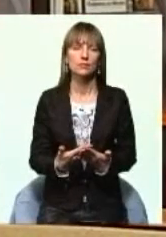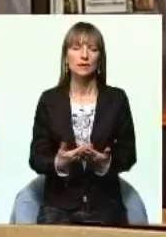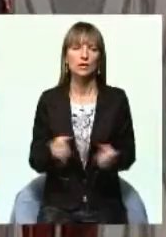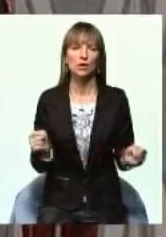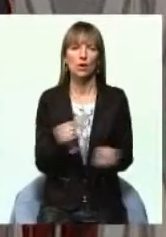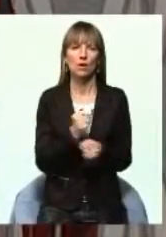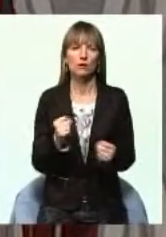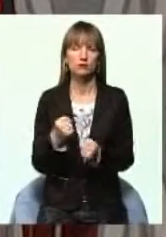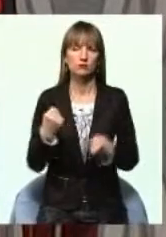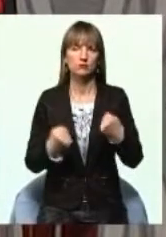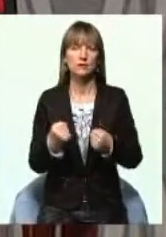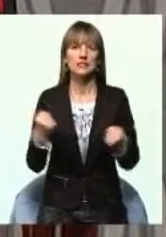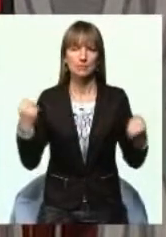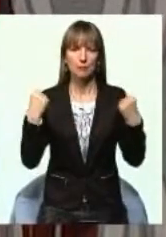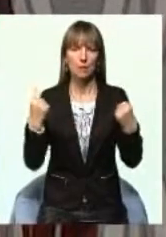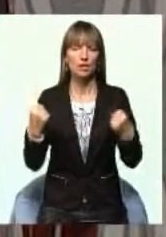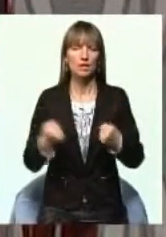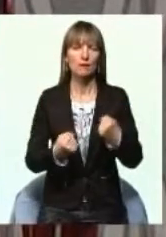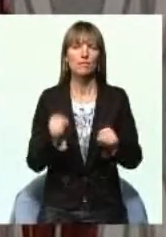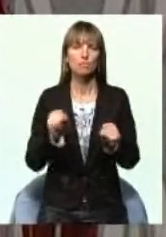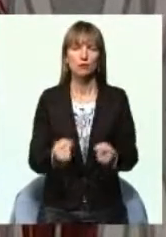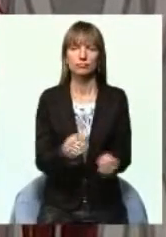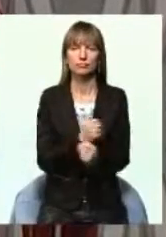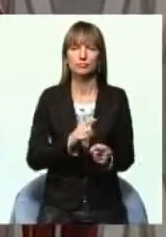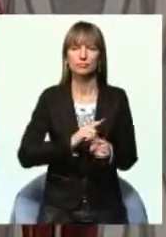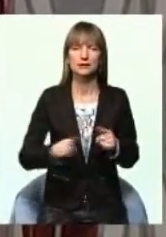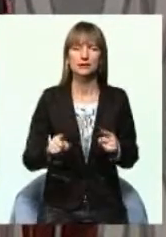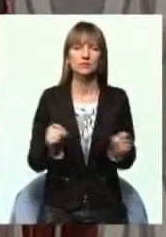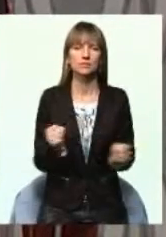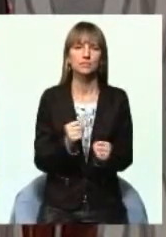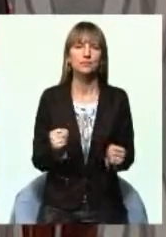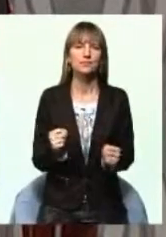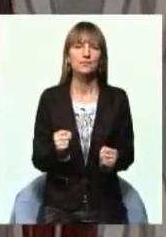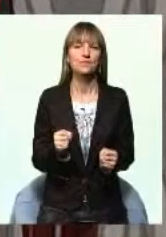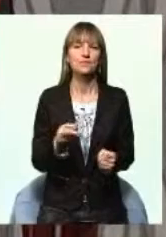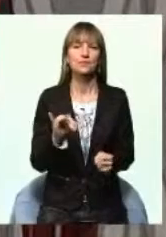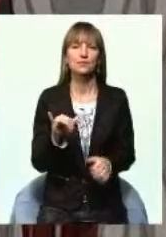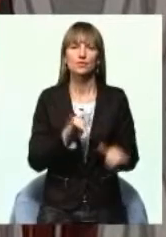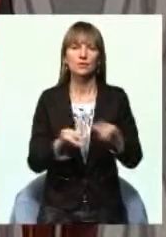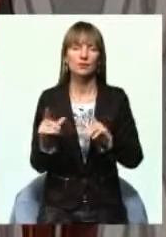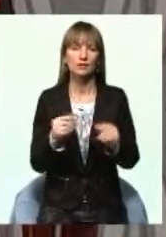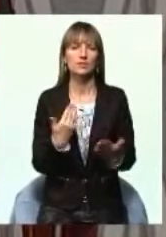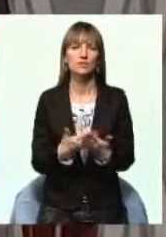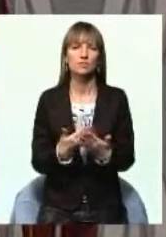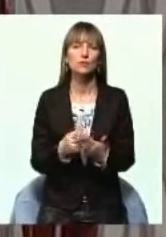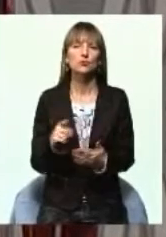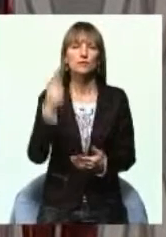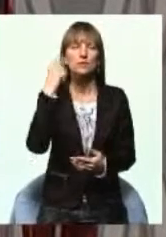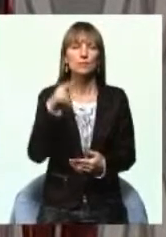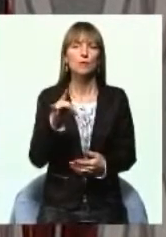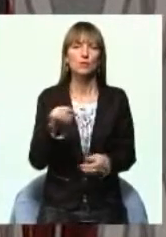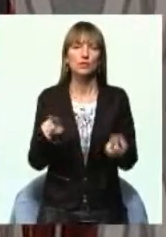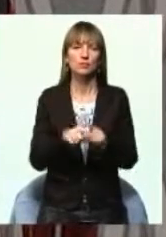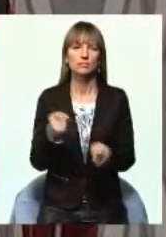автомобілі. Саме спортивні, які можна за допомогою яких розігнатися до певної швидкості та кудись помандрувати, наприклад. Так. А що ти знаєш про